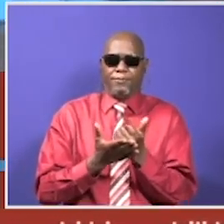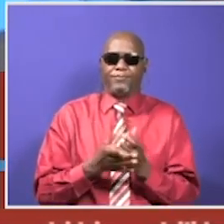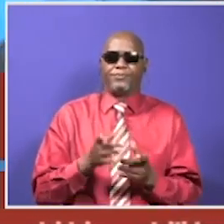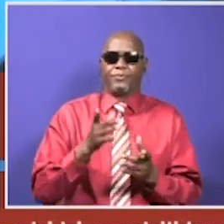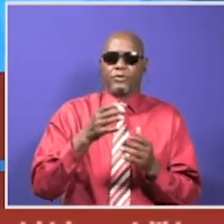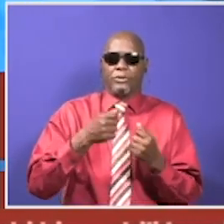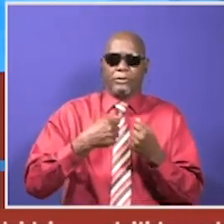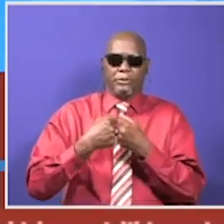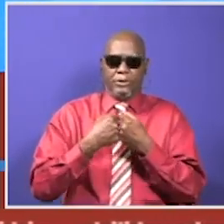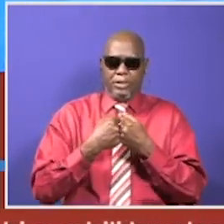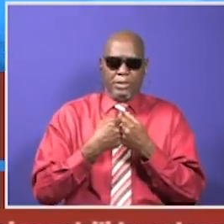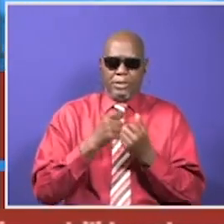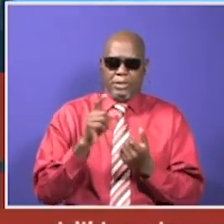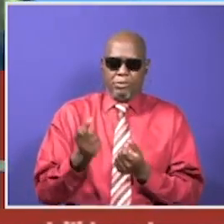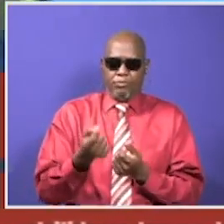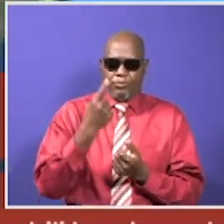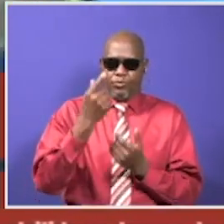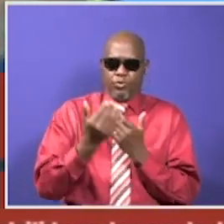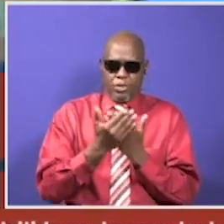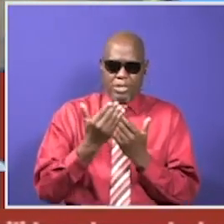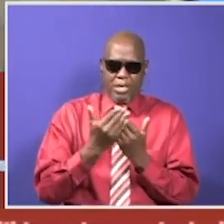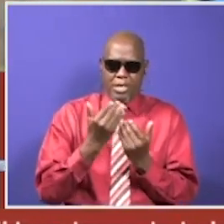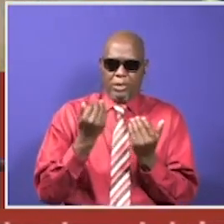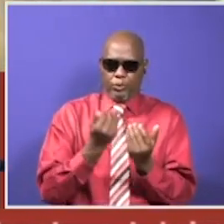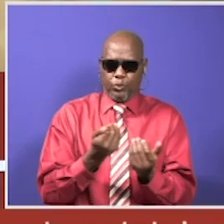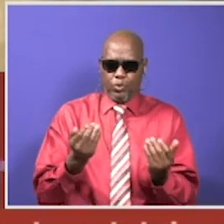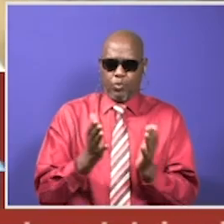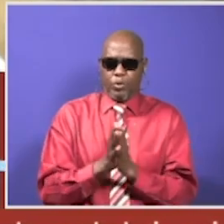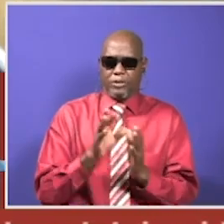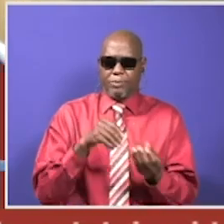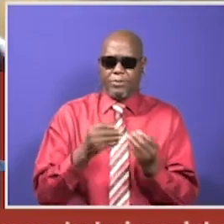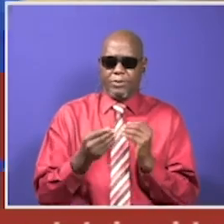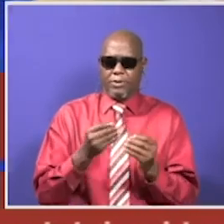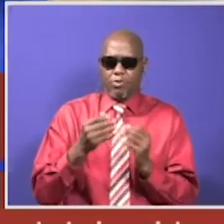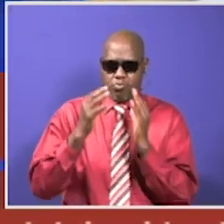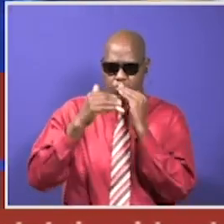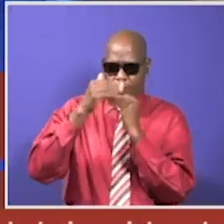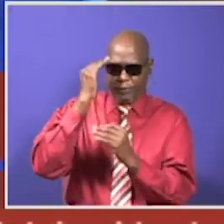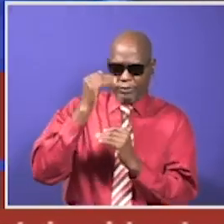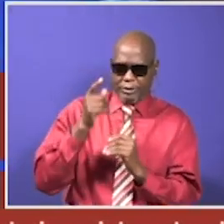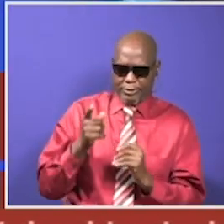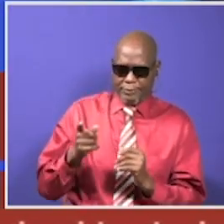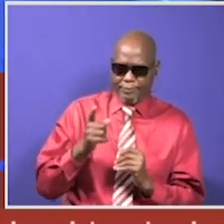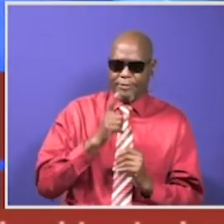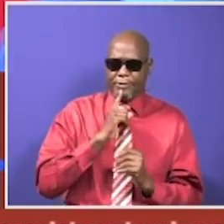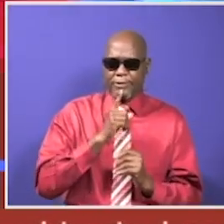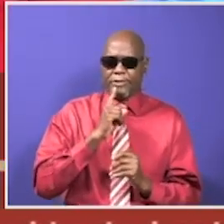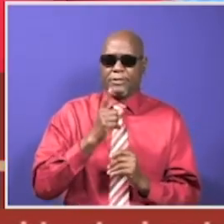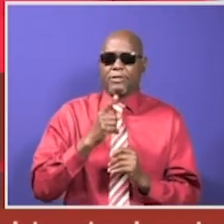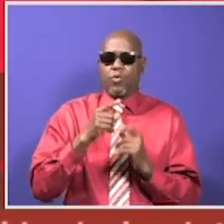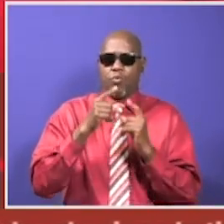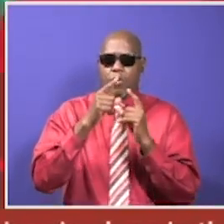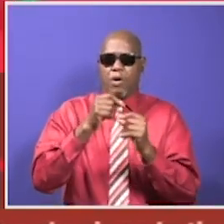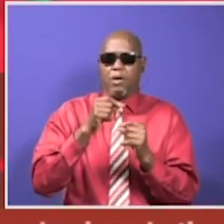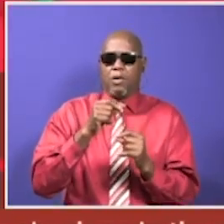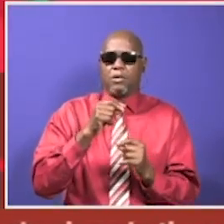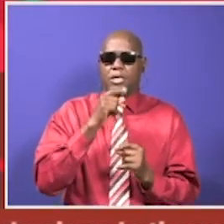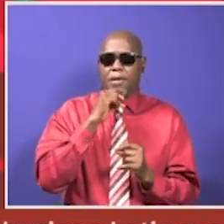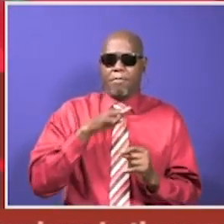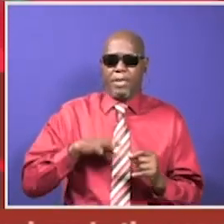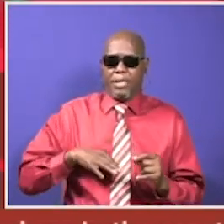changamoto zinazoletwa na kuwalea watoto walemavu, Profesa Ojiambo sasa amewahimiza wazazi